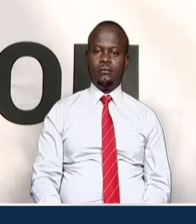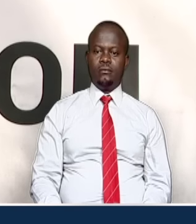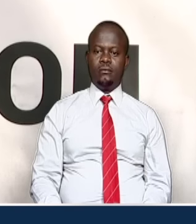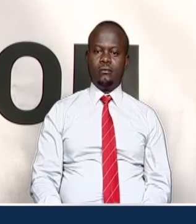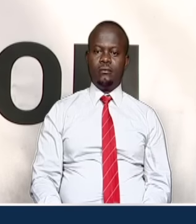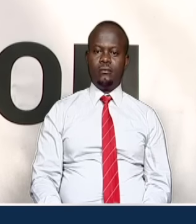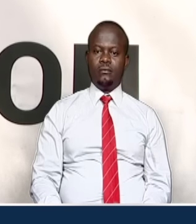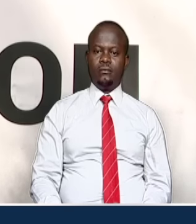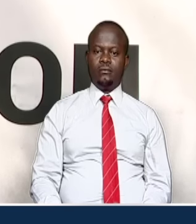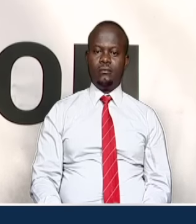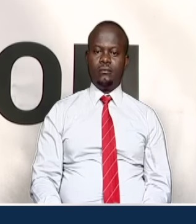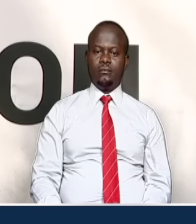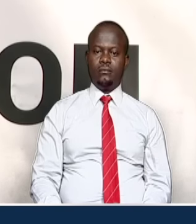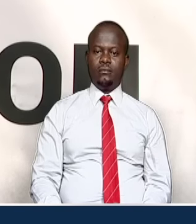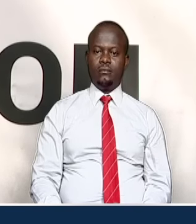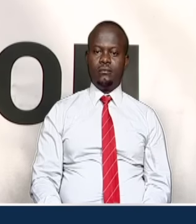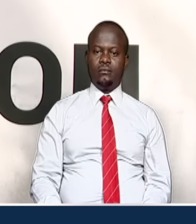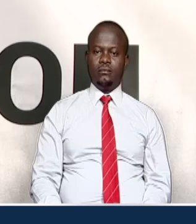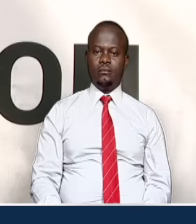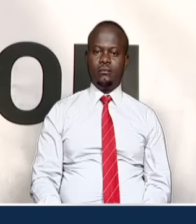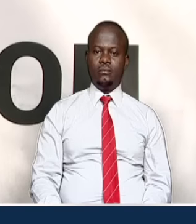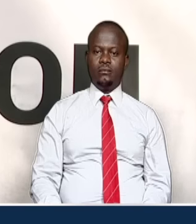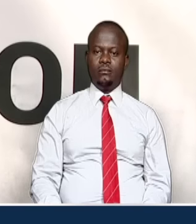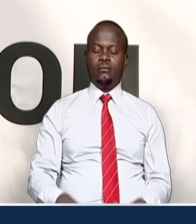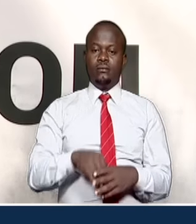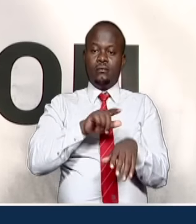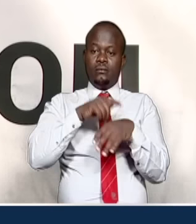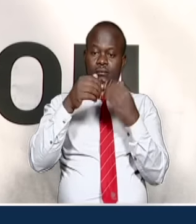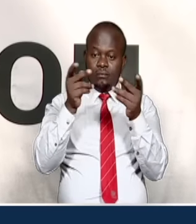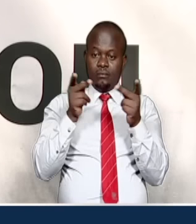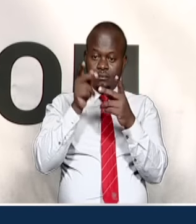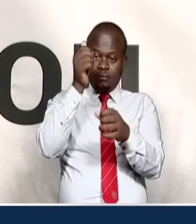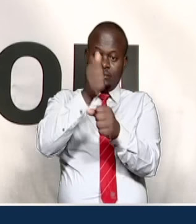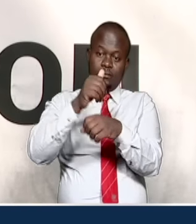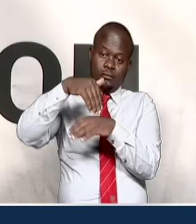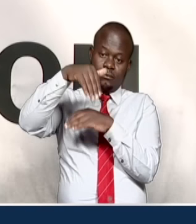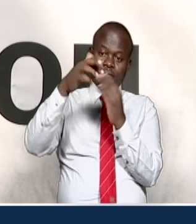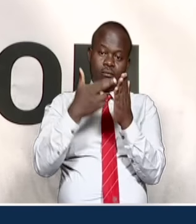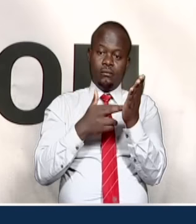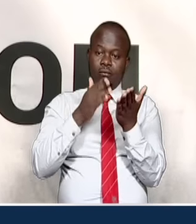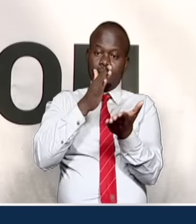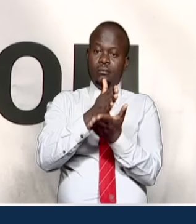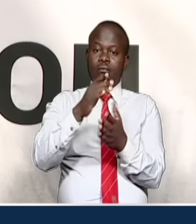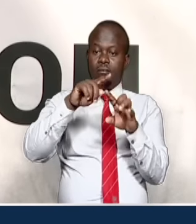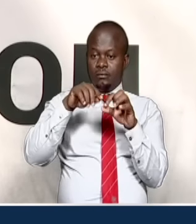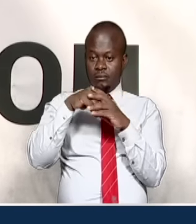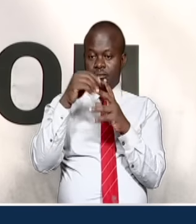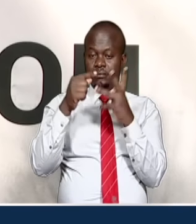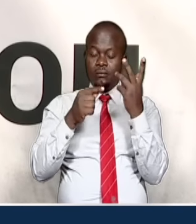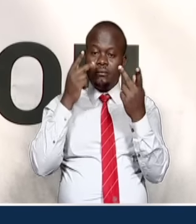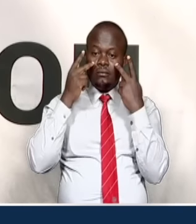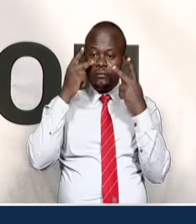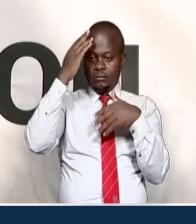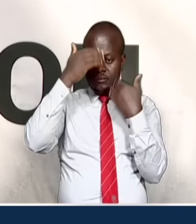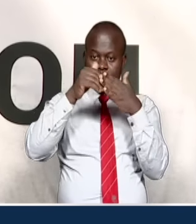important. So as you go to the field, please mugiye muraho mukorera mutwerereza raporo y'ukuri ishingiye ku byo mwahabonye